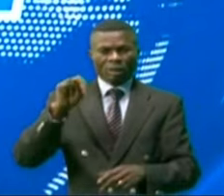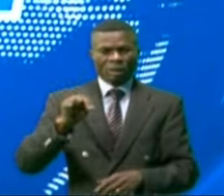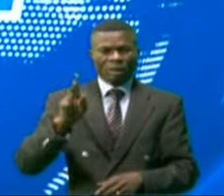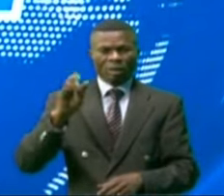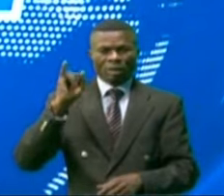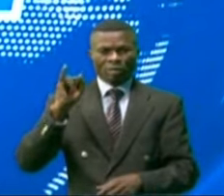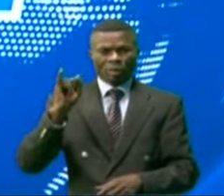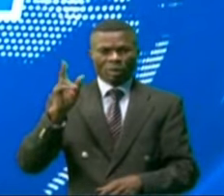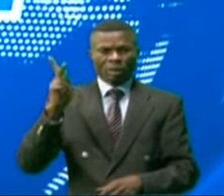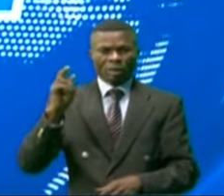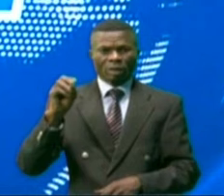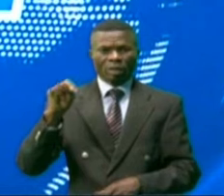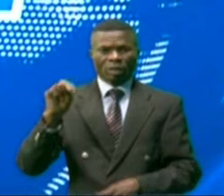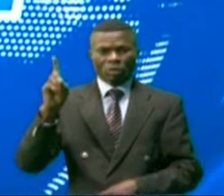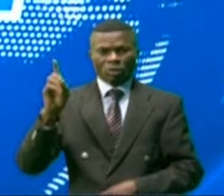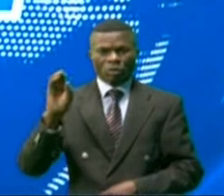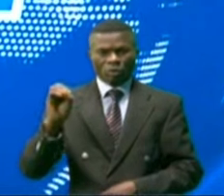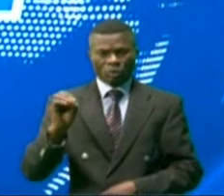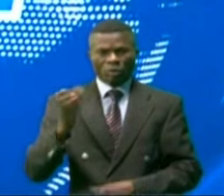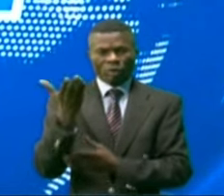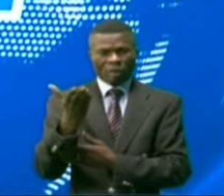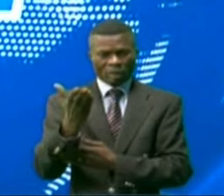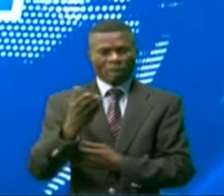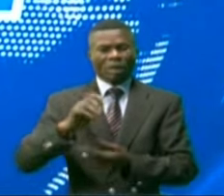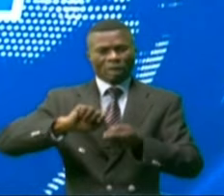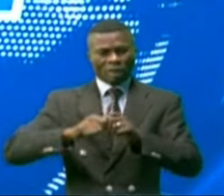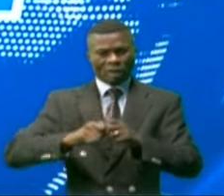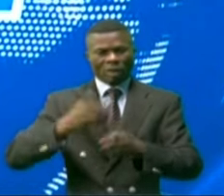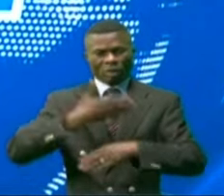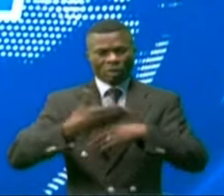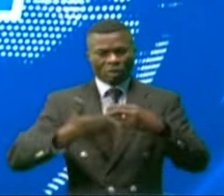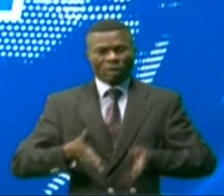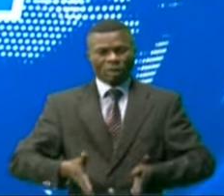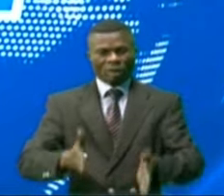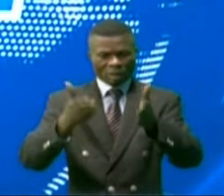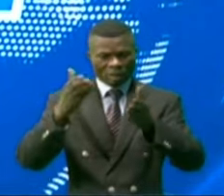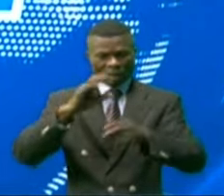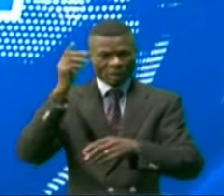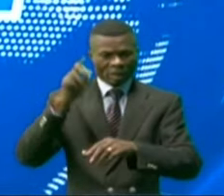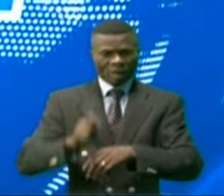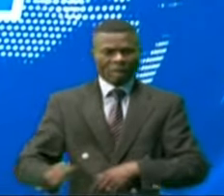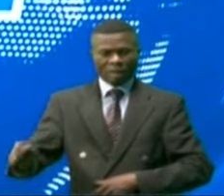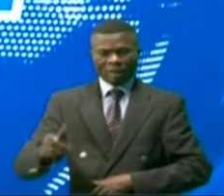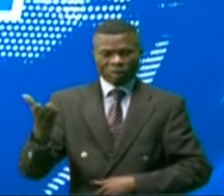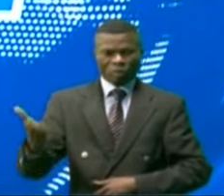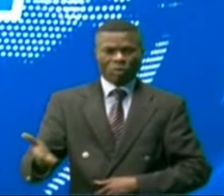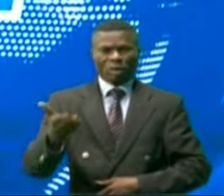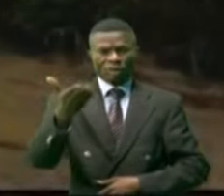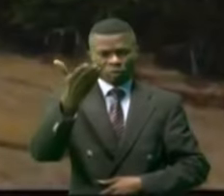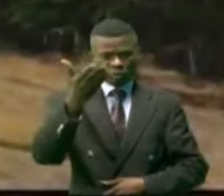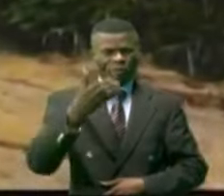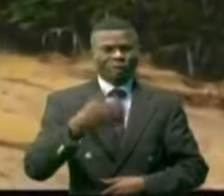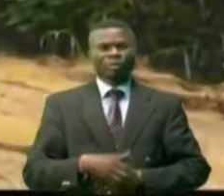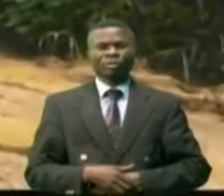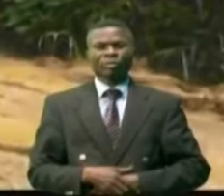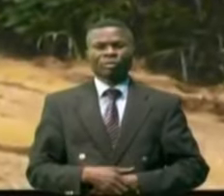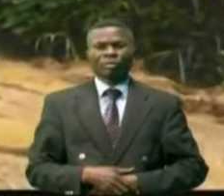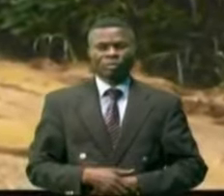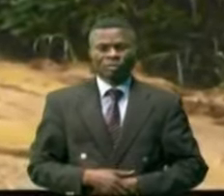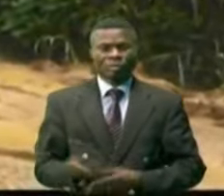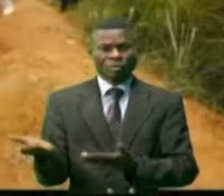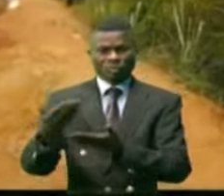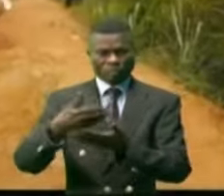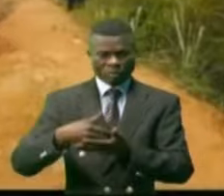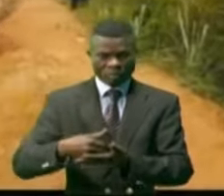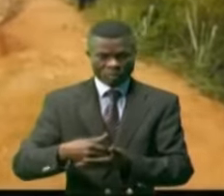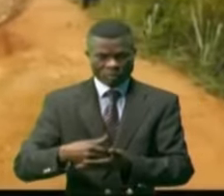fait un plaidoyer pour la réhabilitation de routes de ces territoires. Reportage. Dès son retour de